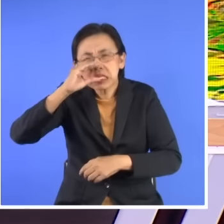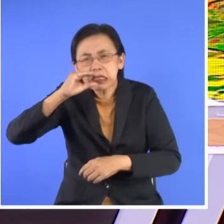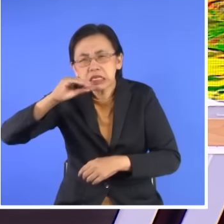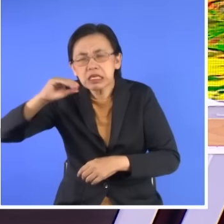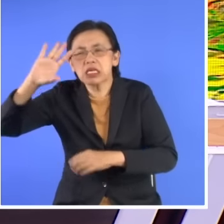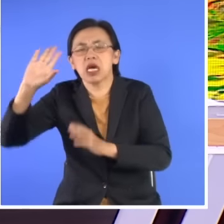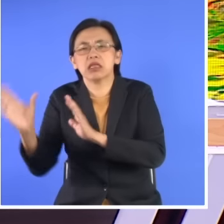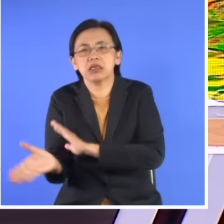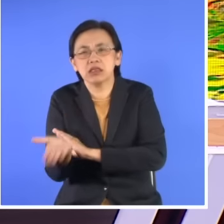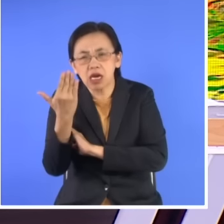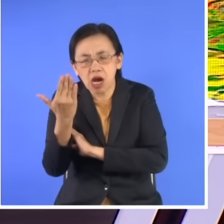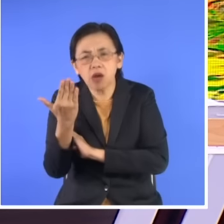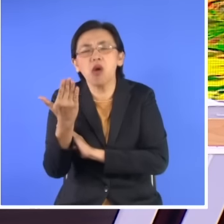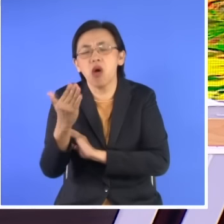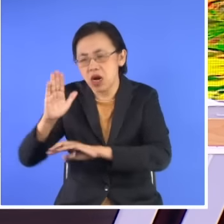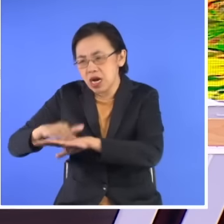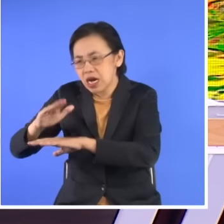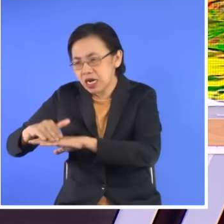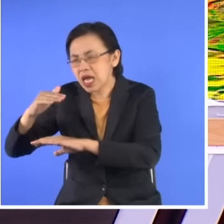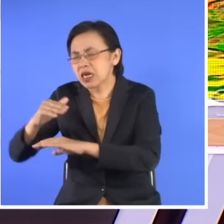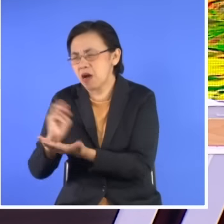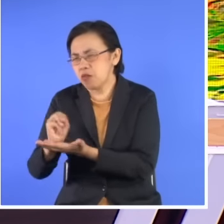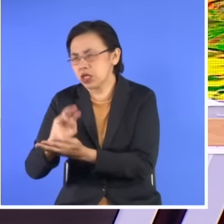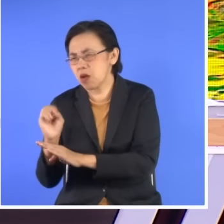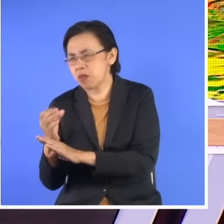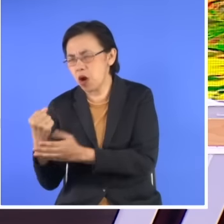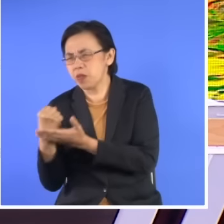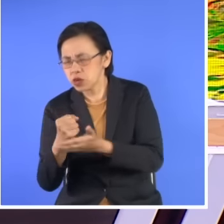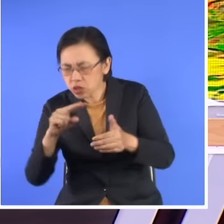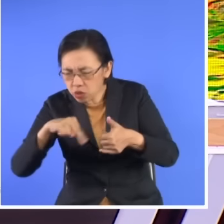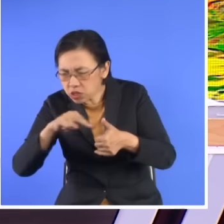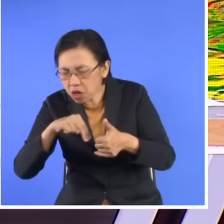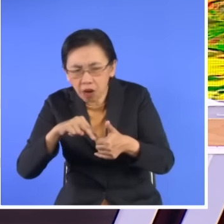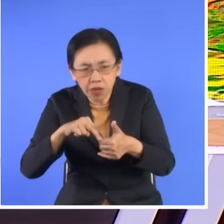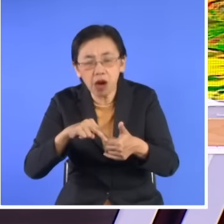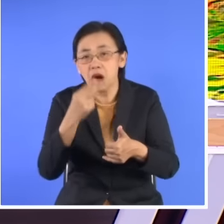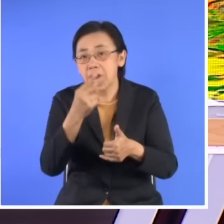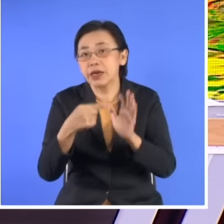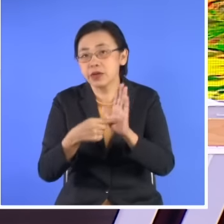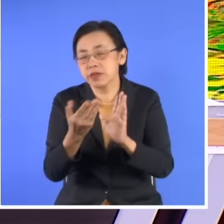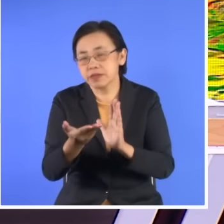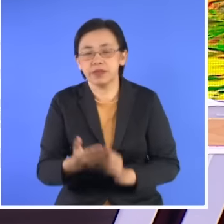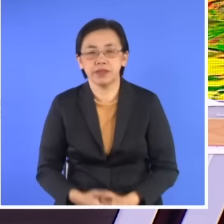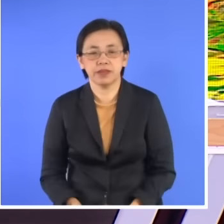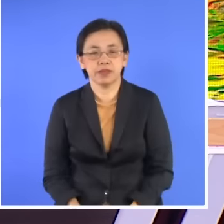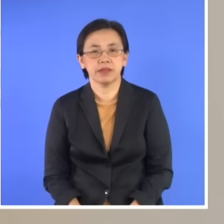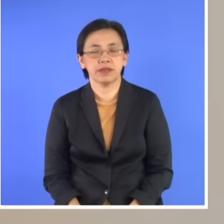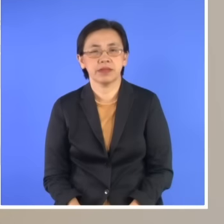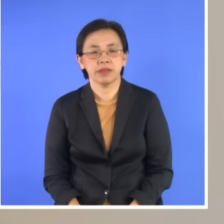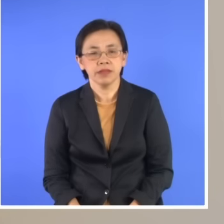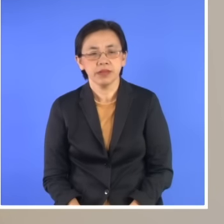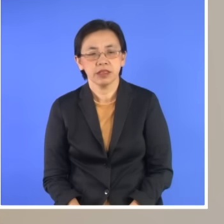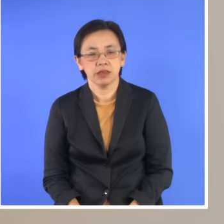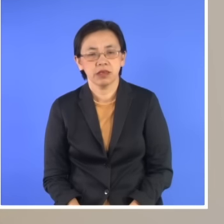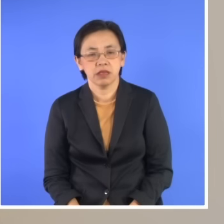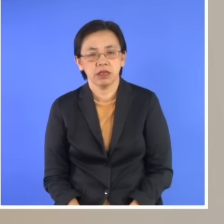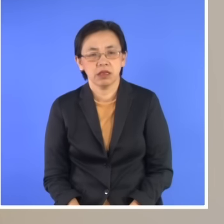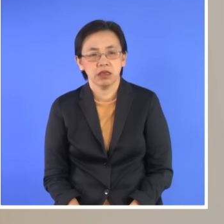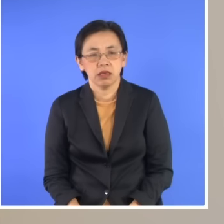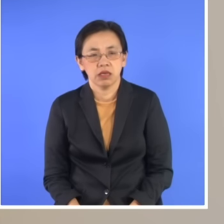พนักงานปั๊มก็เลยเรียกหน่วยกู้ภัยมาตรวจสอบไปช่วยเหลือหน่อยว่าถูกใครทำร้ายมามีภาพนี้ให้ดูครับ